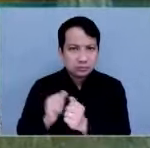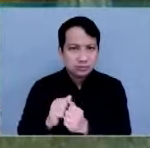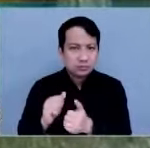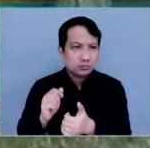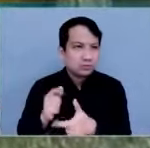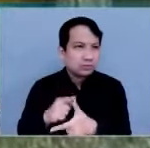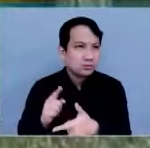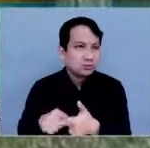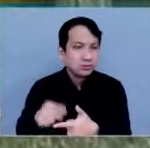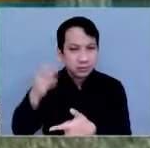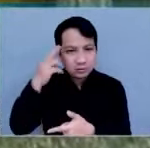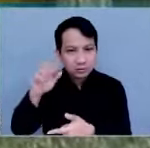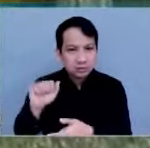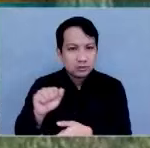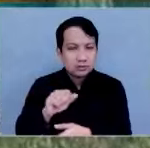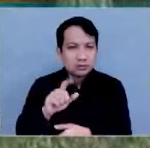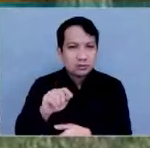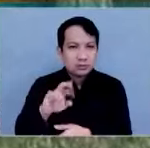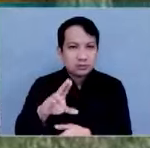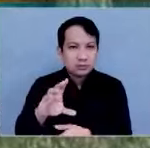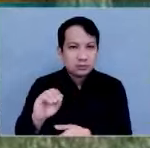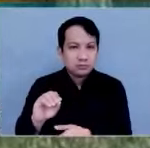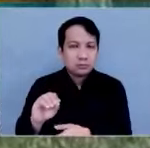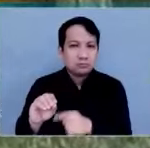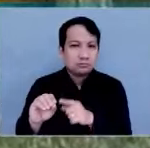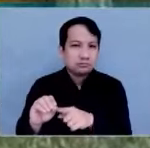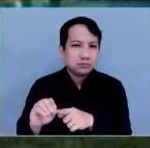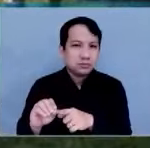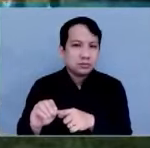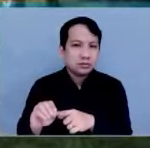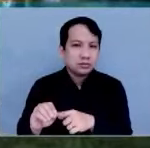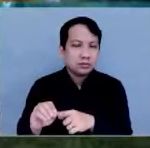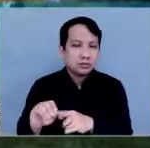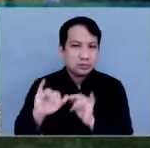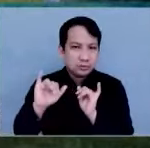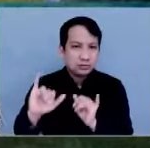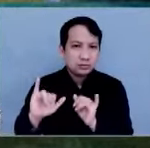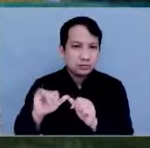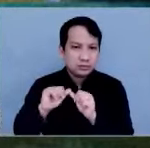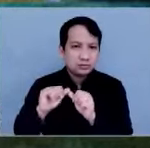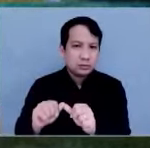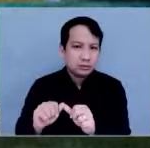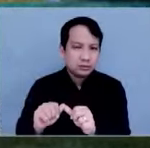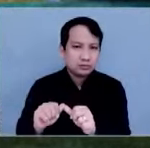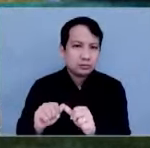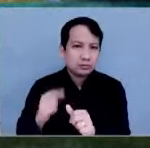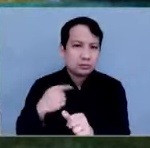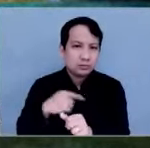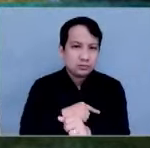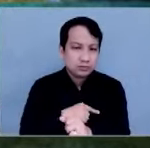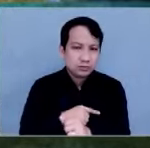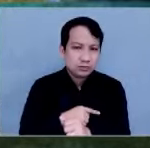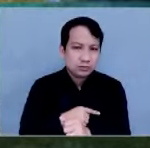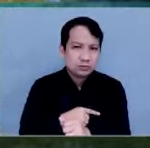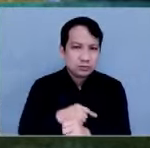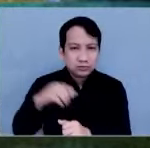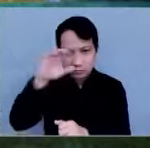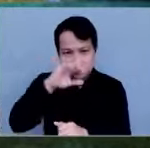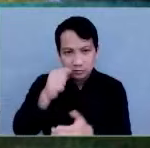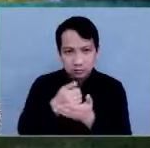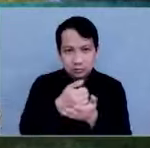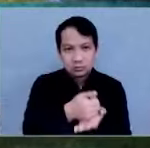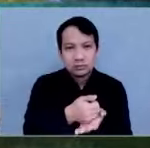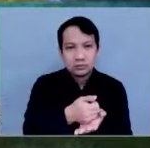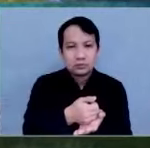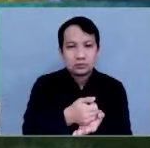example, Major General Silo. So we maintain that. But we have to seek help doon sa